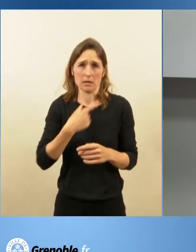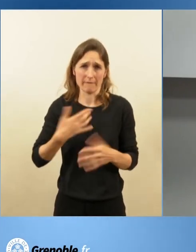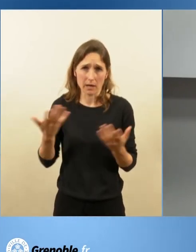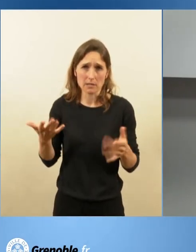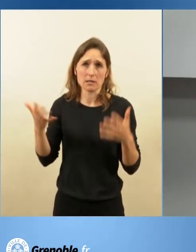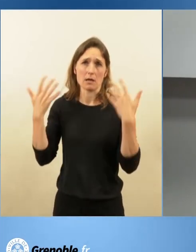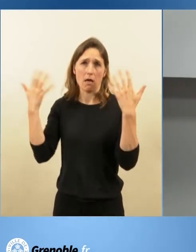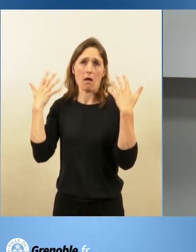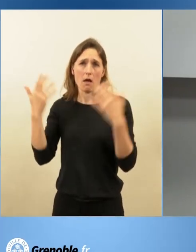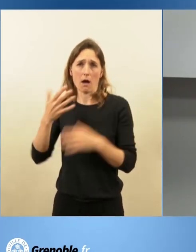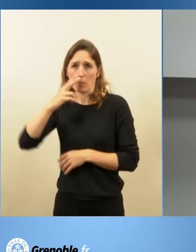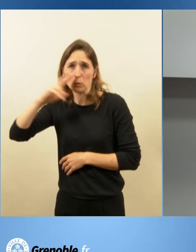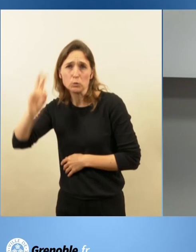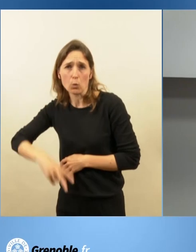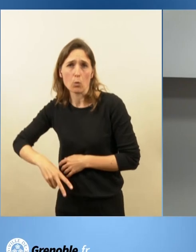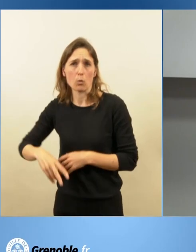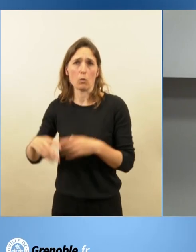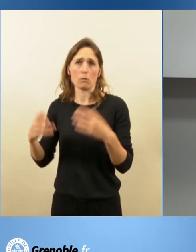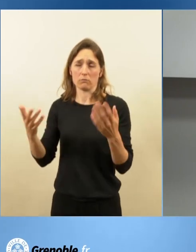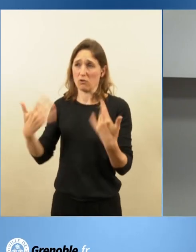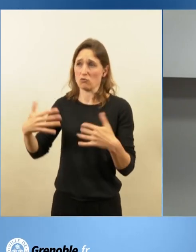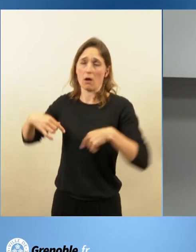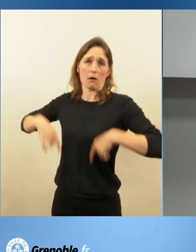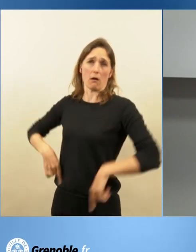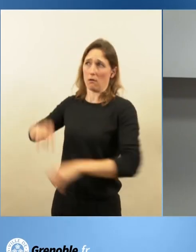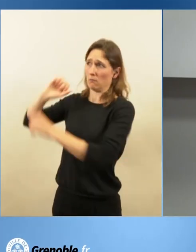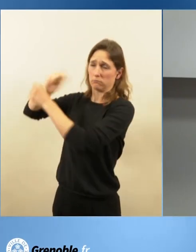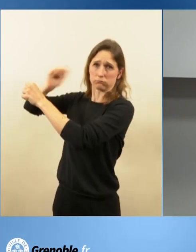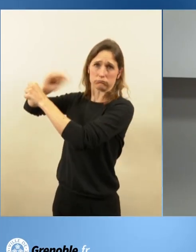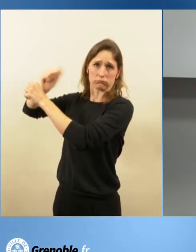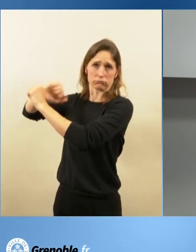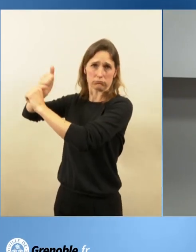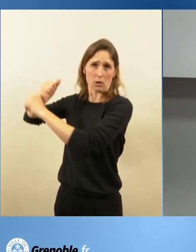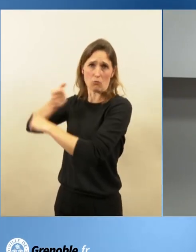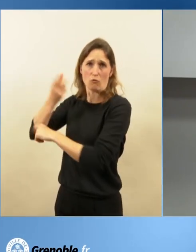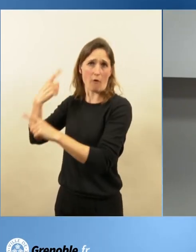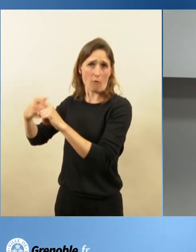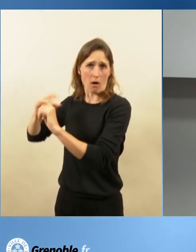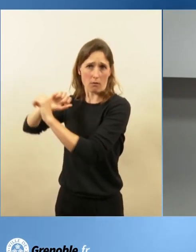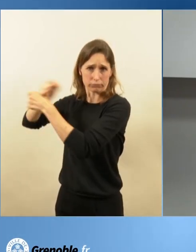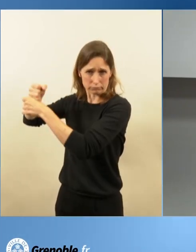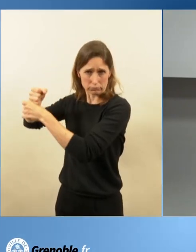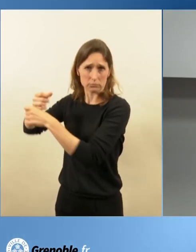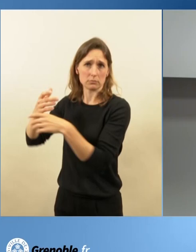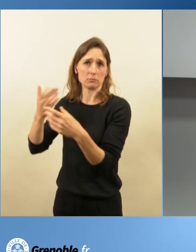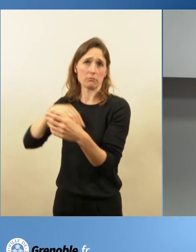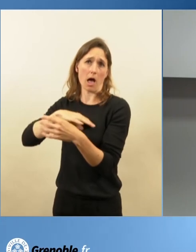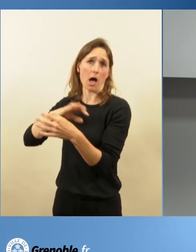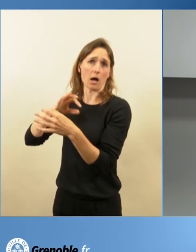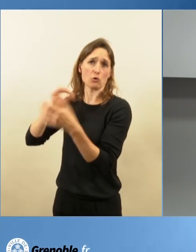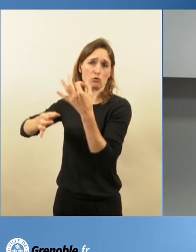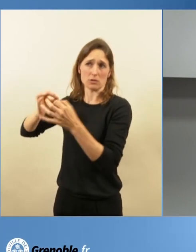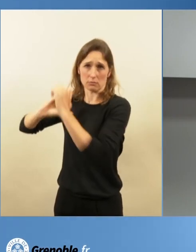l'air et de l'inaction pour lequel le gouvernement a déjà été condamné à plusieurs reprises par la justice